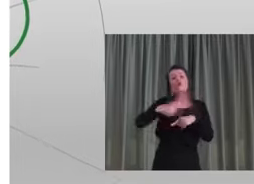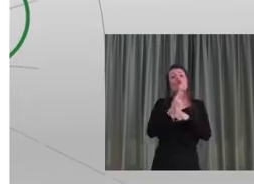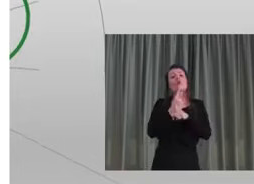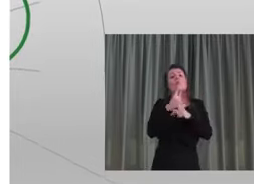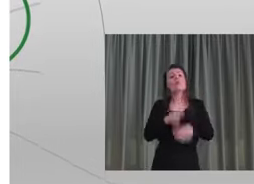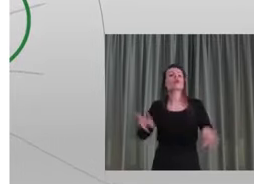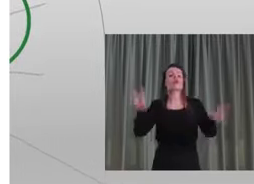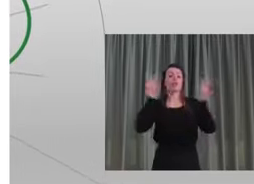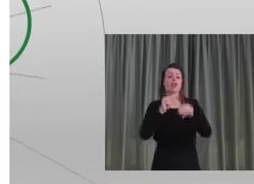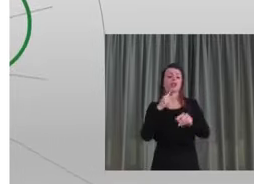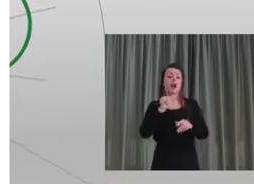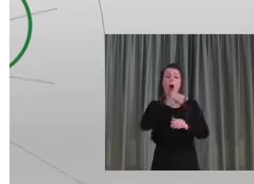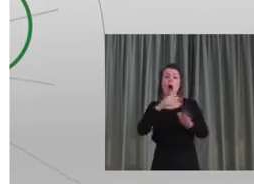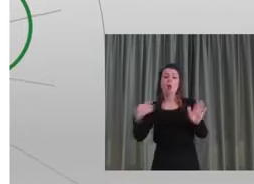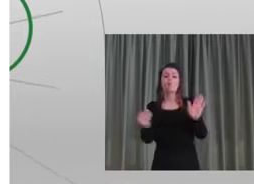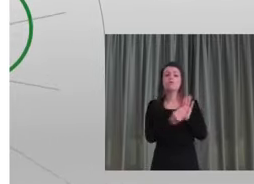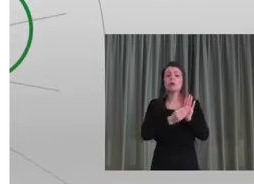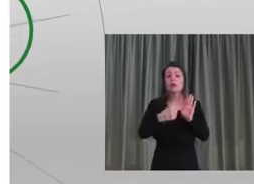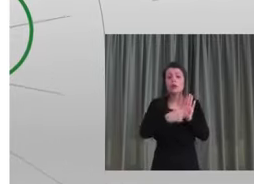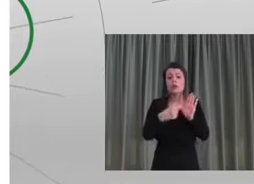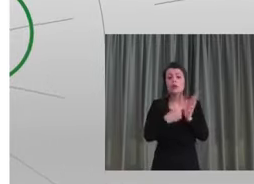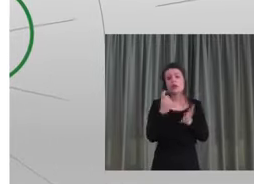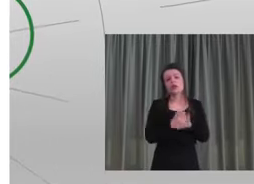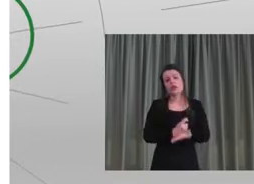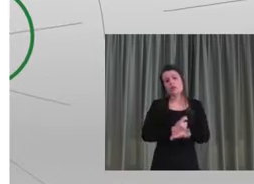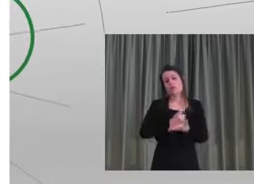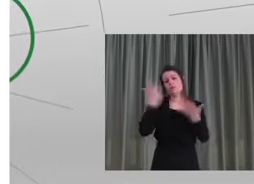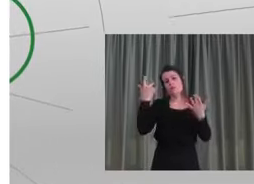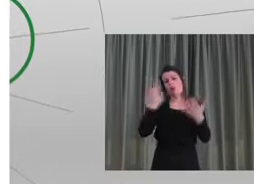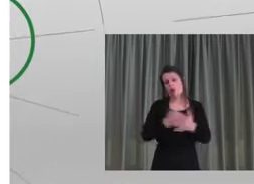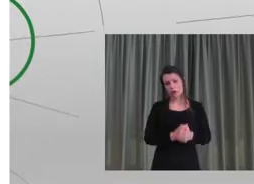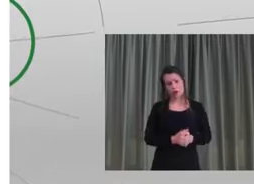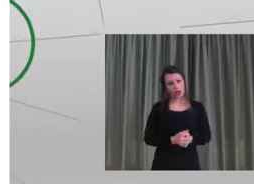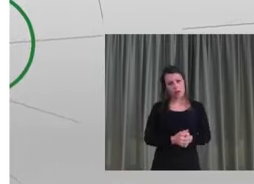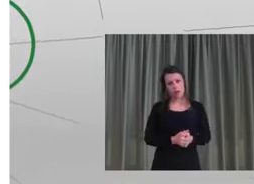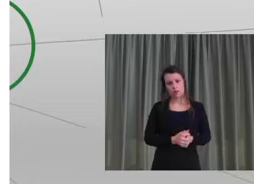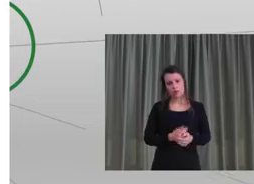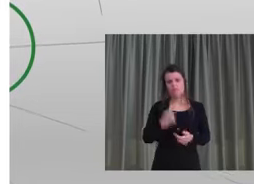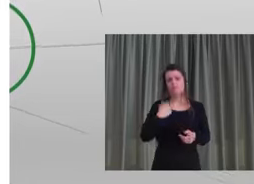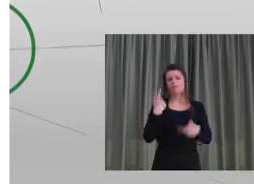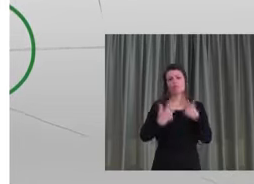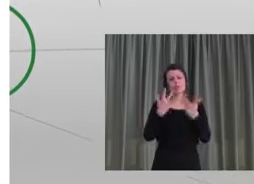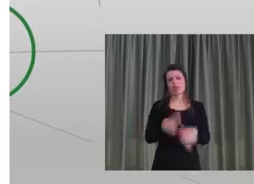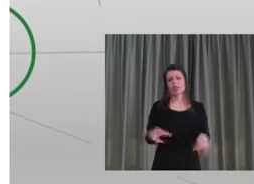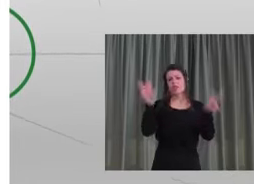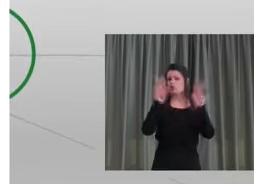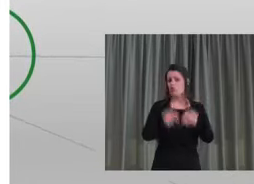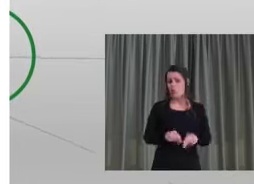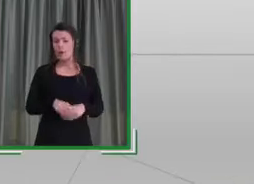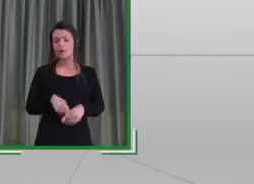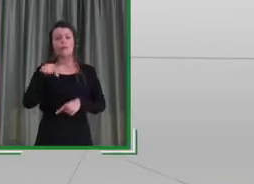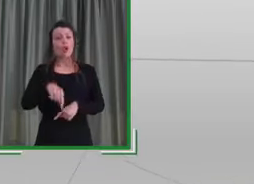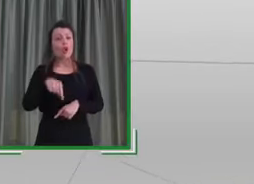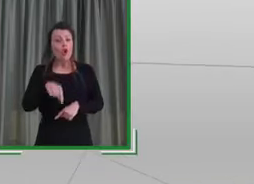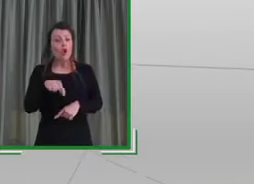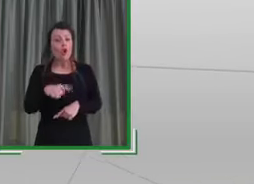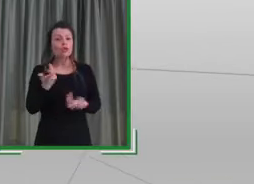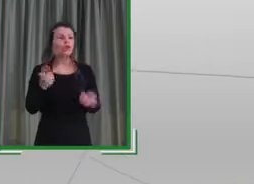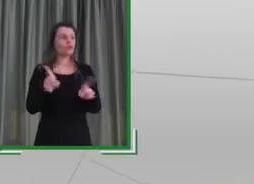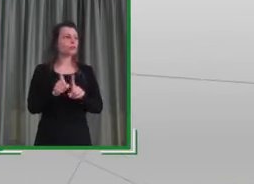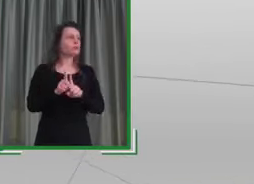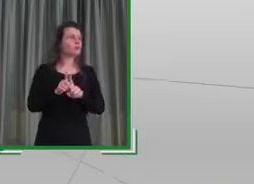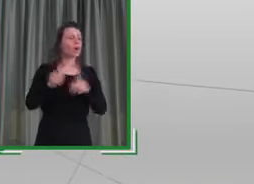applicazione oggi è impensabile impossibile per ogni stato al mondo